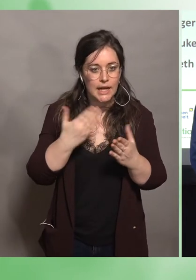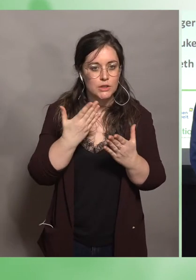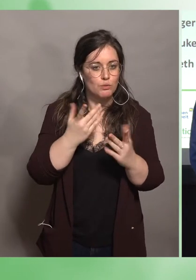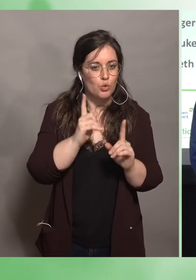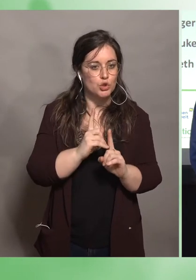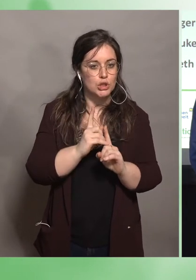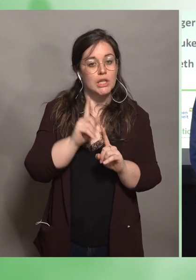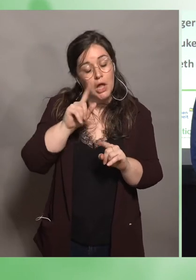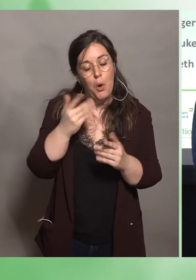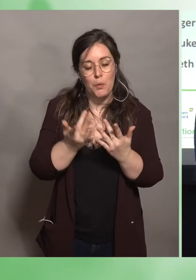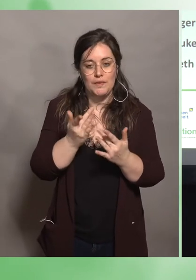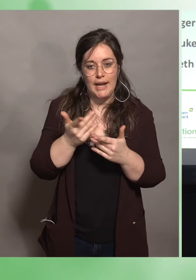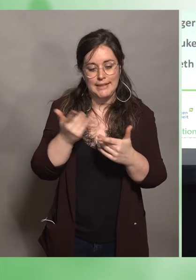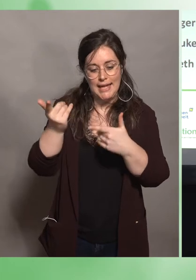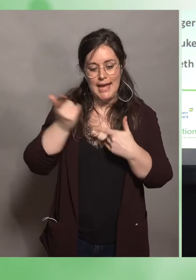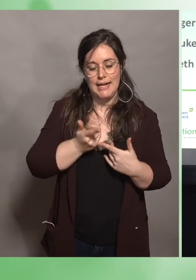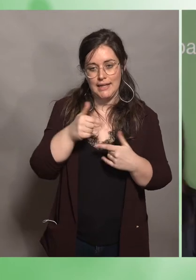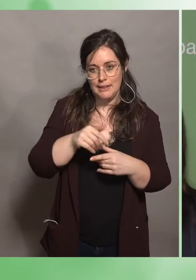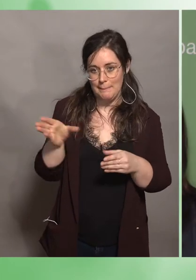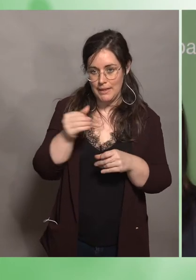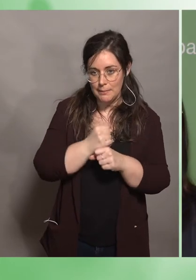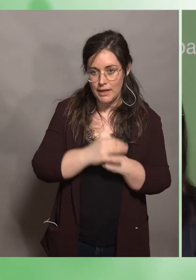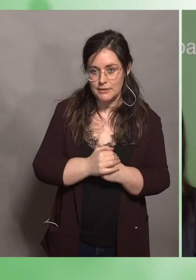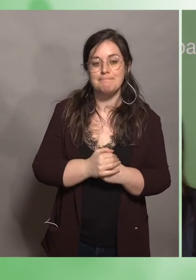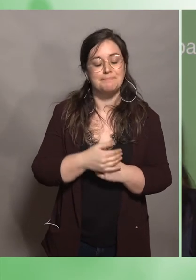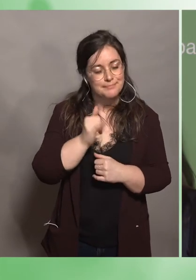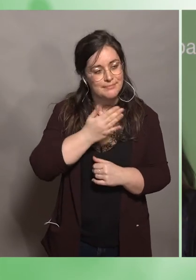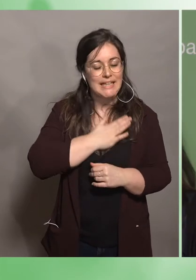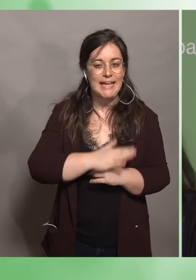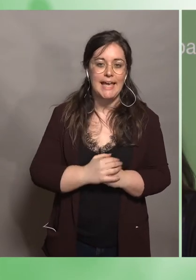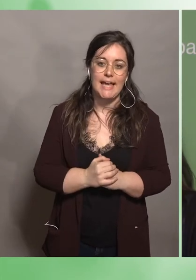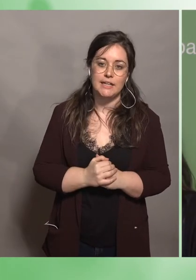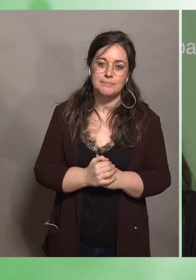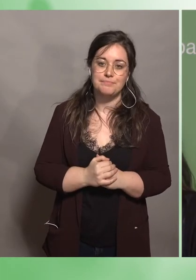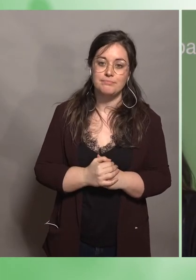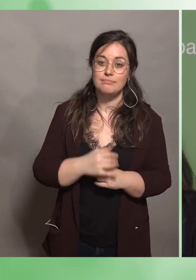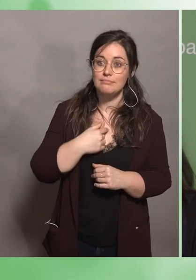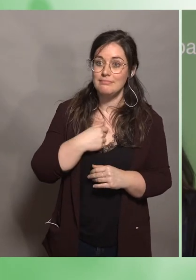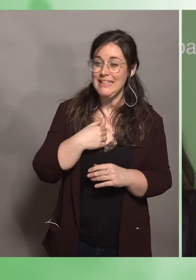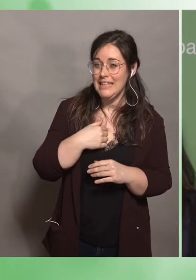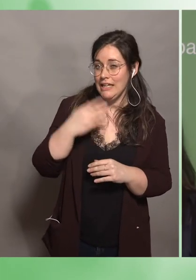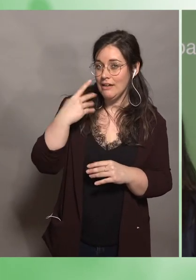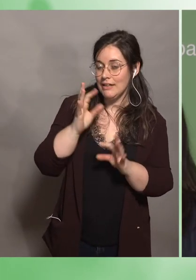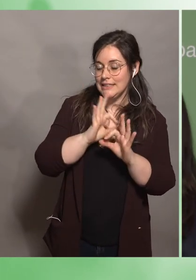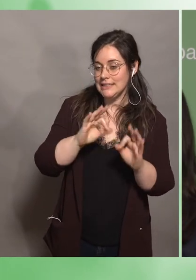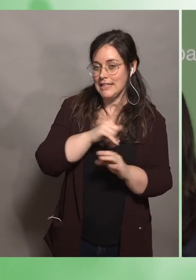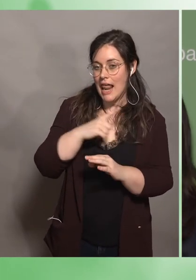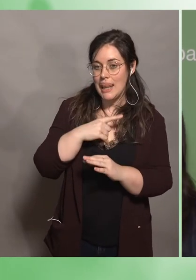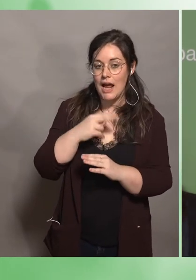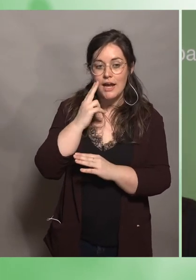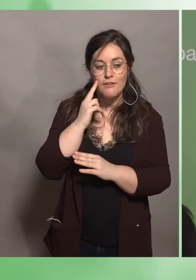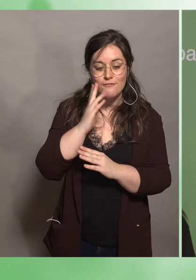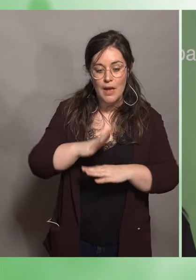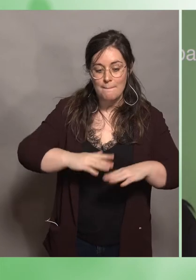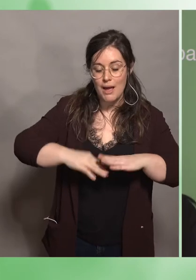final auch einzuladen, daran teilzunehmen. Ja, gerne. Ich habe sehr lange Zeit ein Unternehmen aufgebaut,